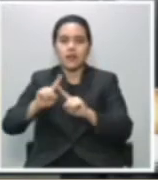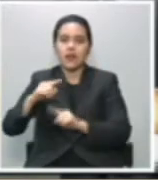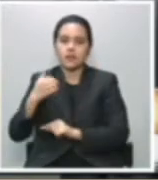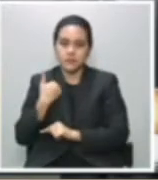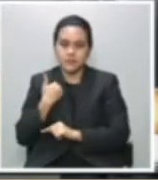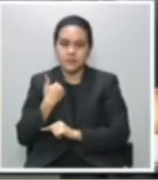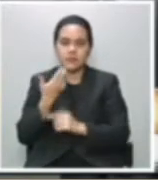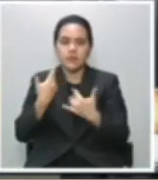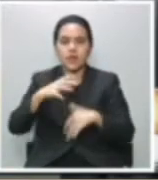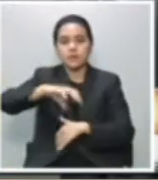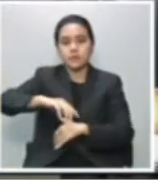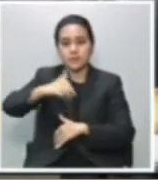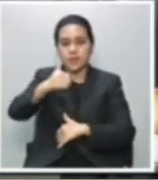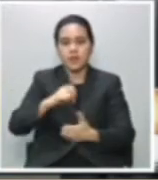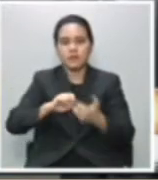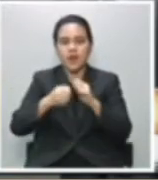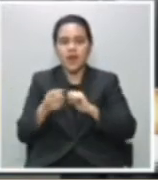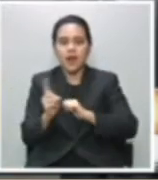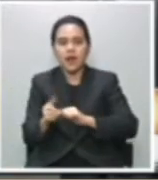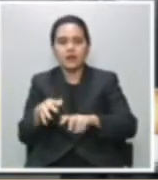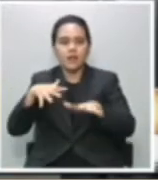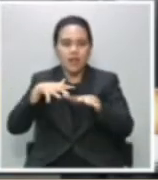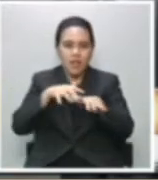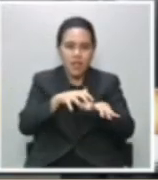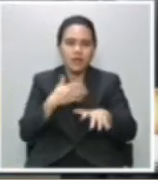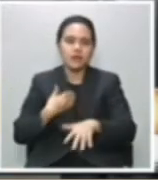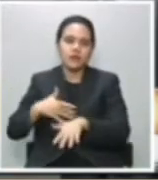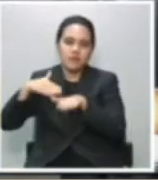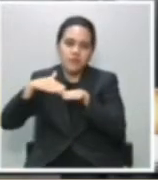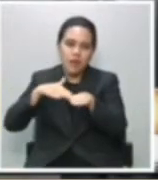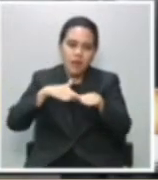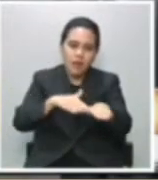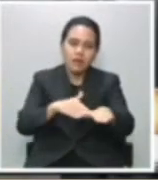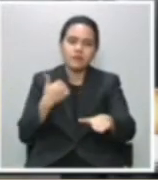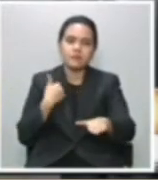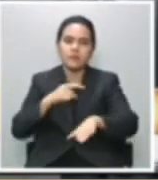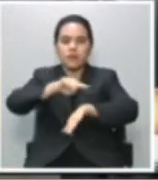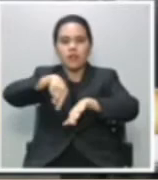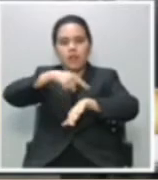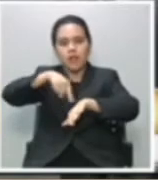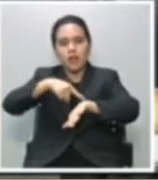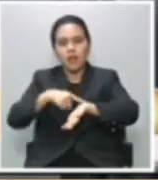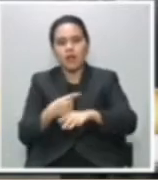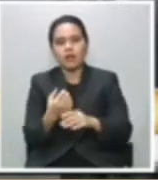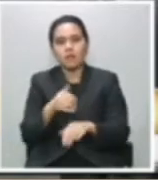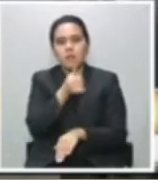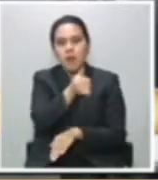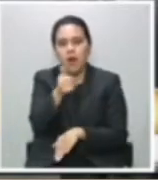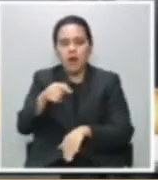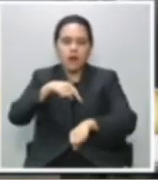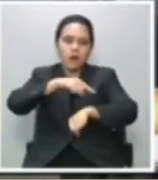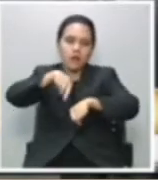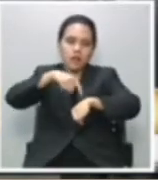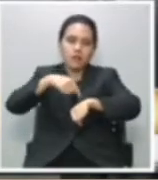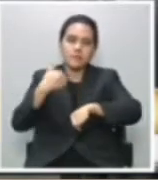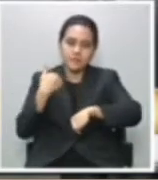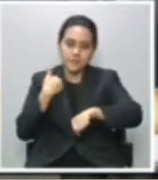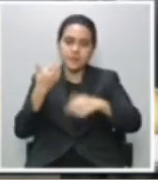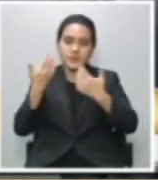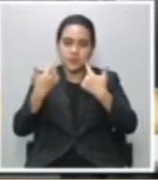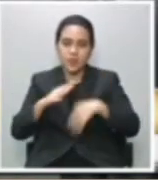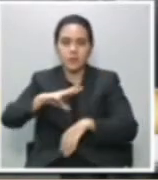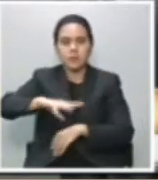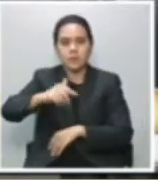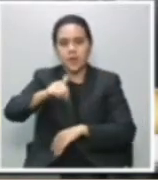ชุมชนในเมืองนั้นก็คือรถติดการจราจรติดขัดทำให้เสียเวลาในการเดินทางแต่ก็ยังดีชุมชนในเมือง